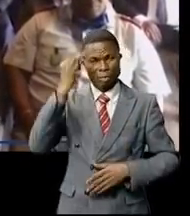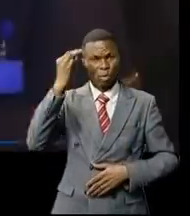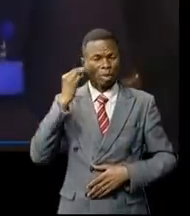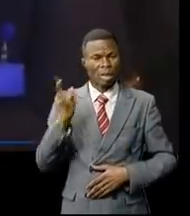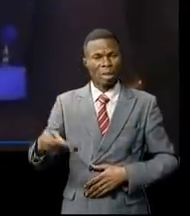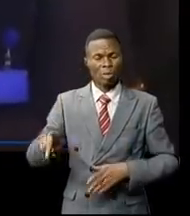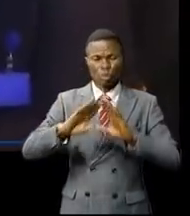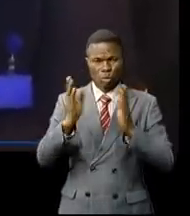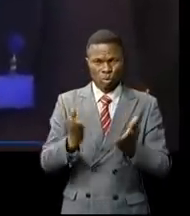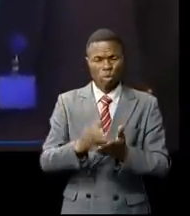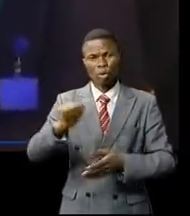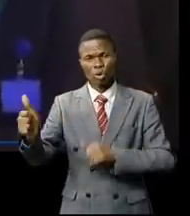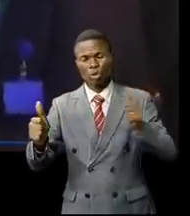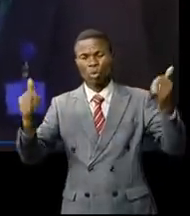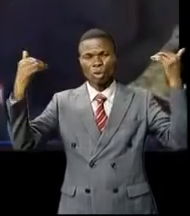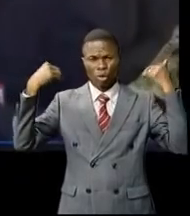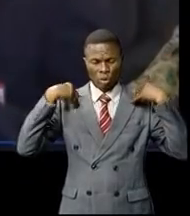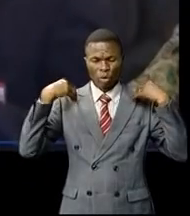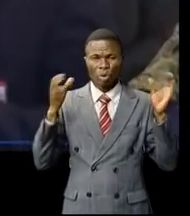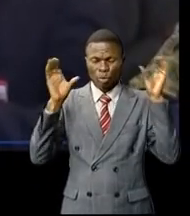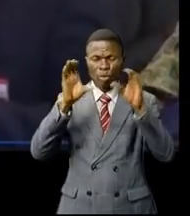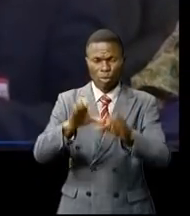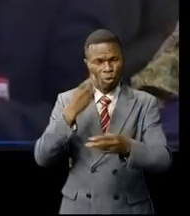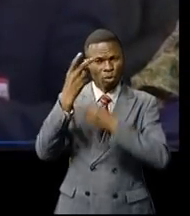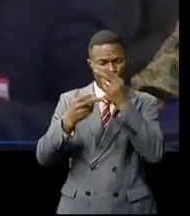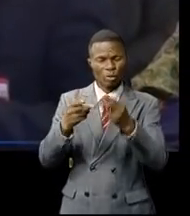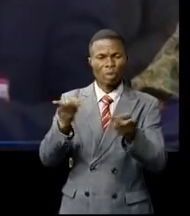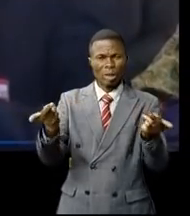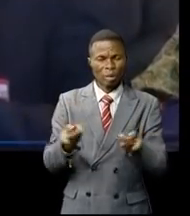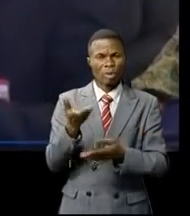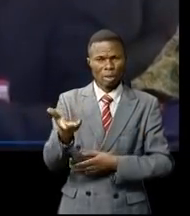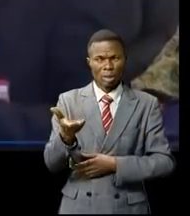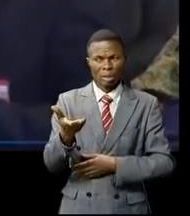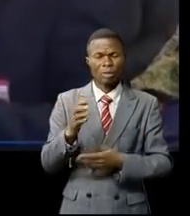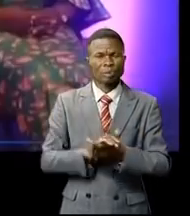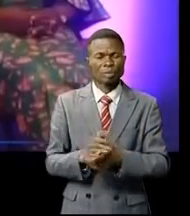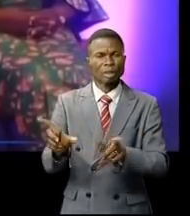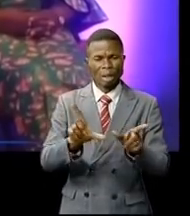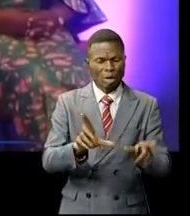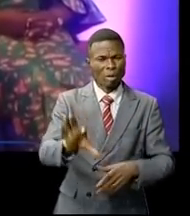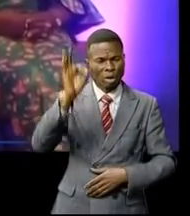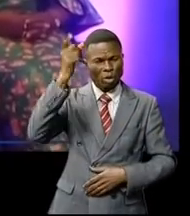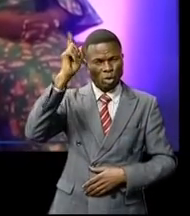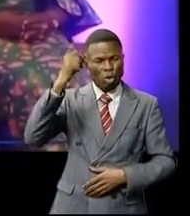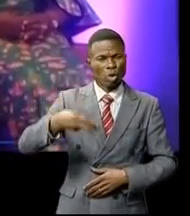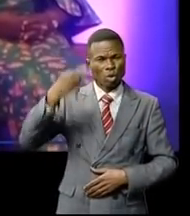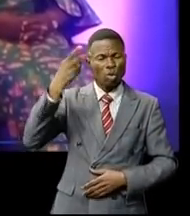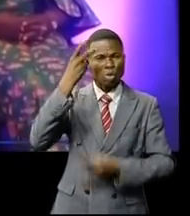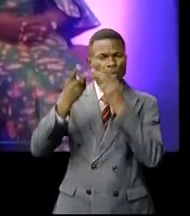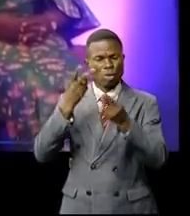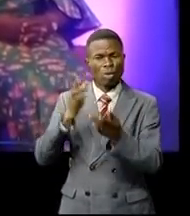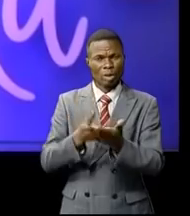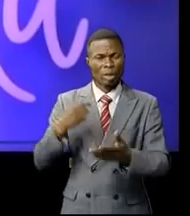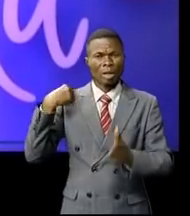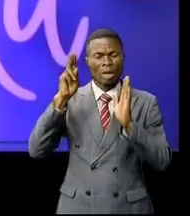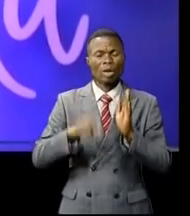provincial on sait que d'autres personnalités pensionnés du tourisme se sont résolus à mettre le holà bas à la plus haute place touristique lors